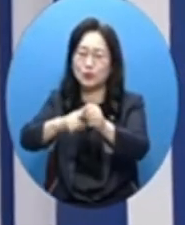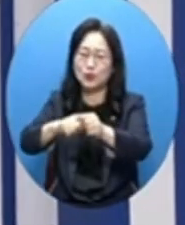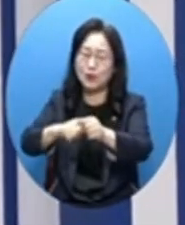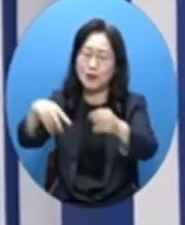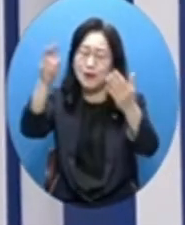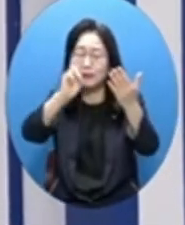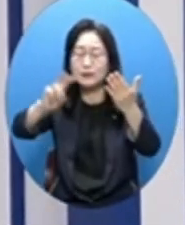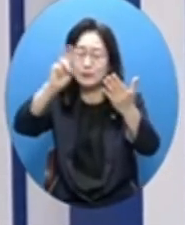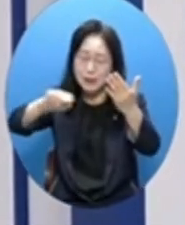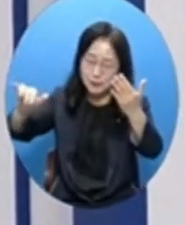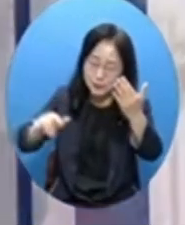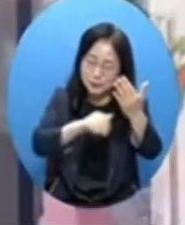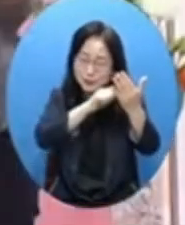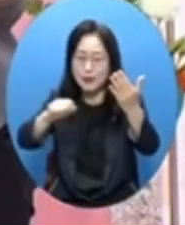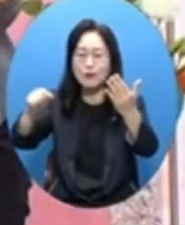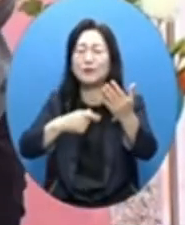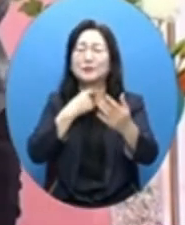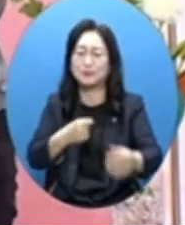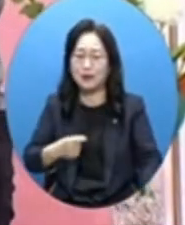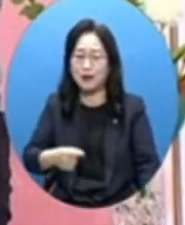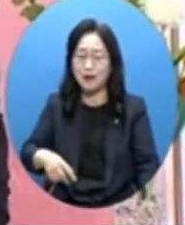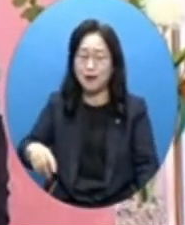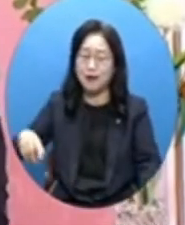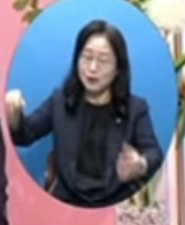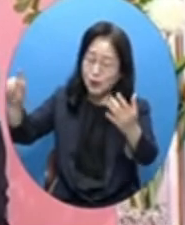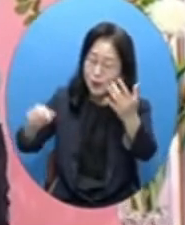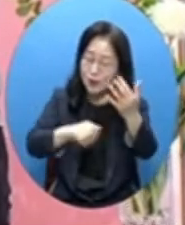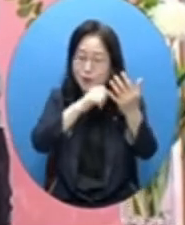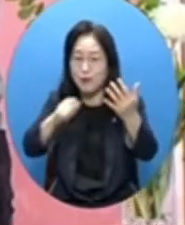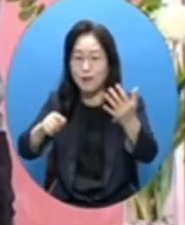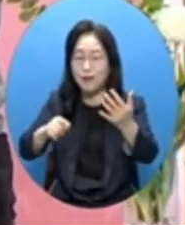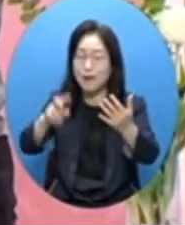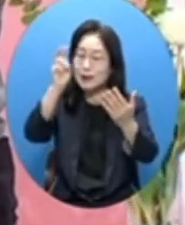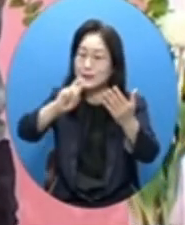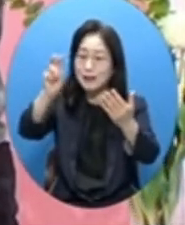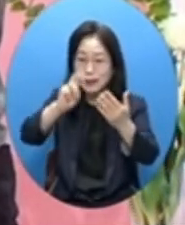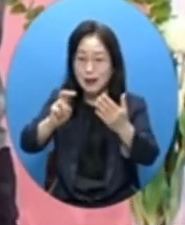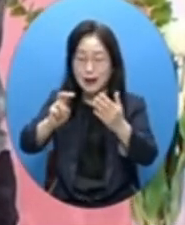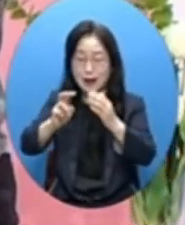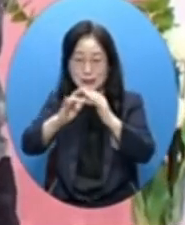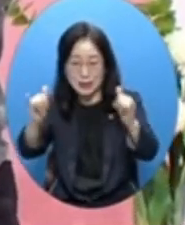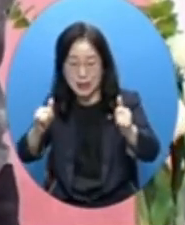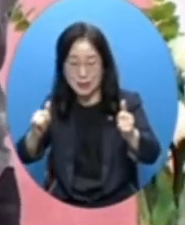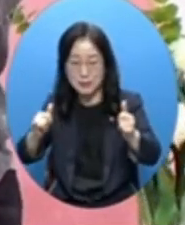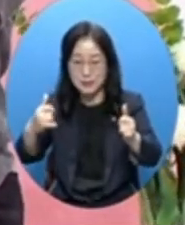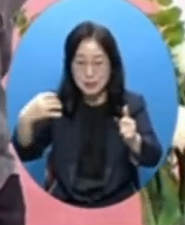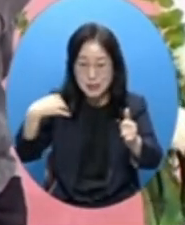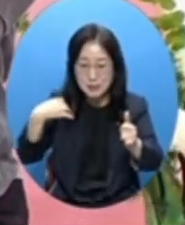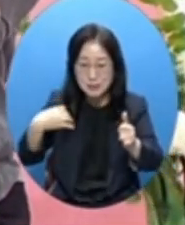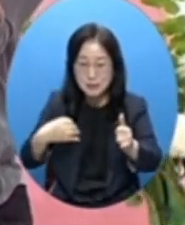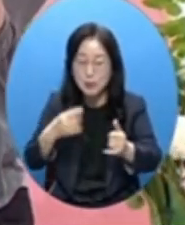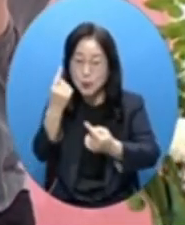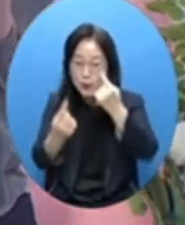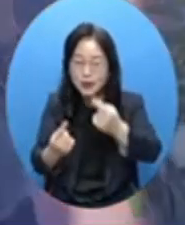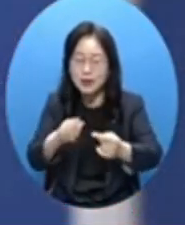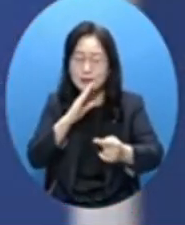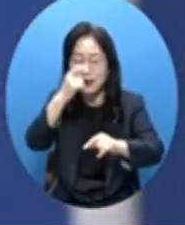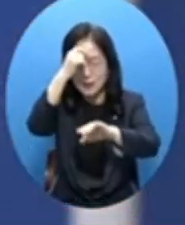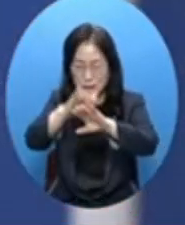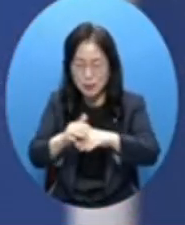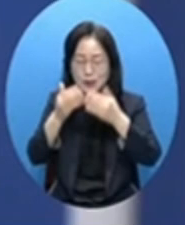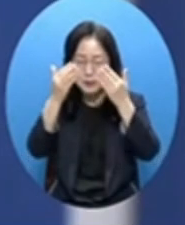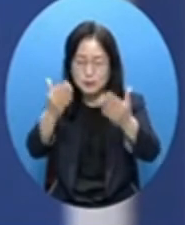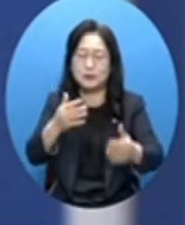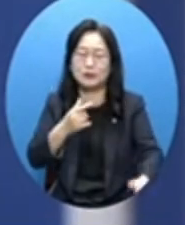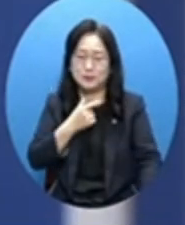음악을 하고 싶어요 그리고 음악인 찬양 사역자라는 수식어 이전에 진정한 예배자가 되고